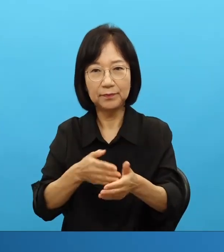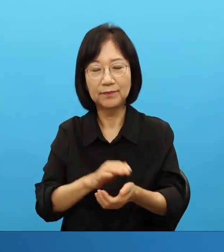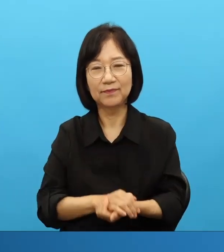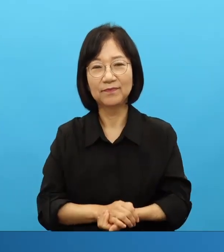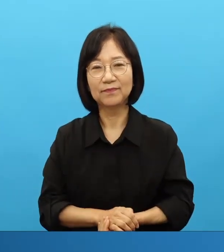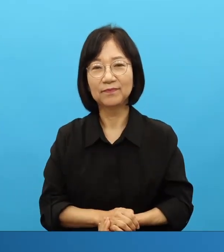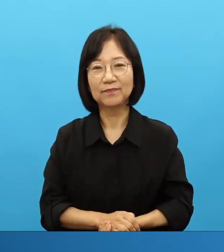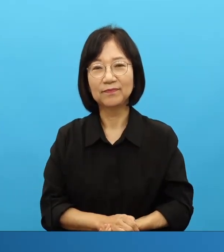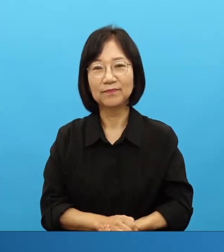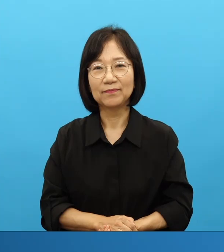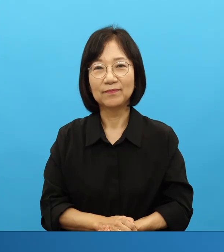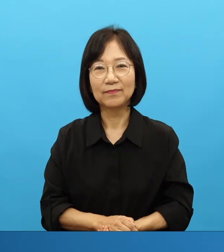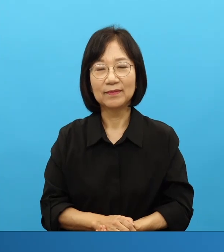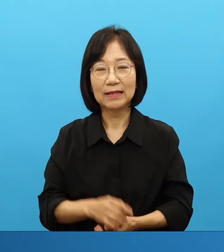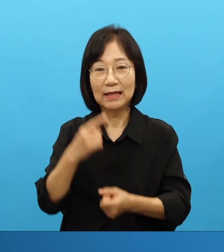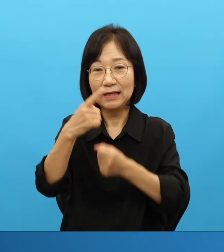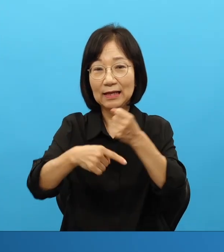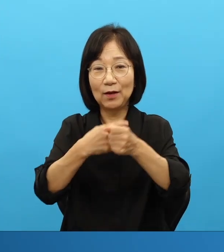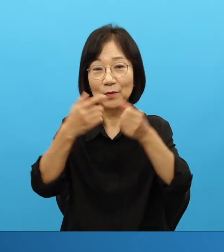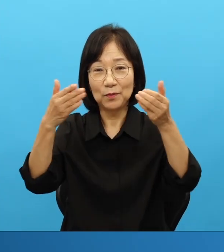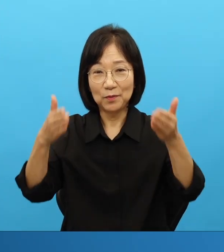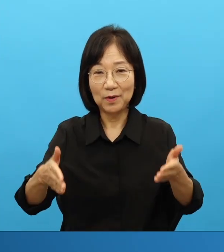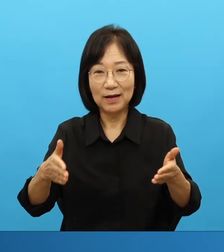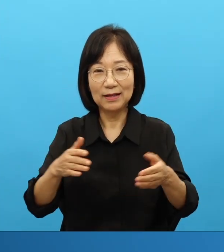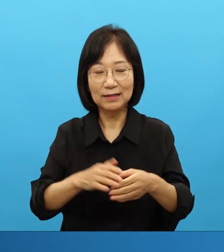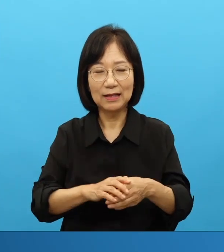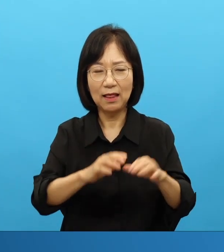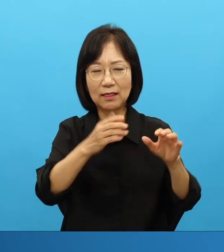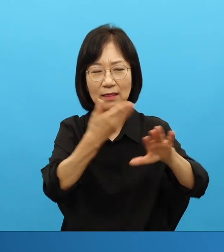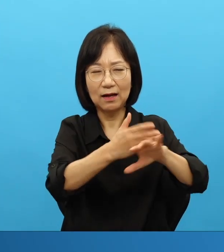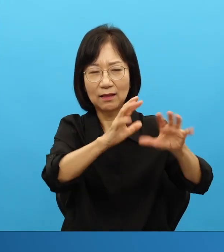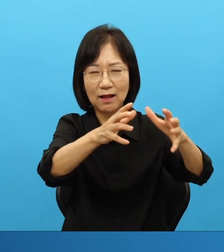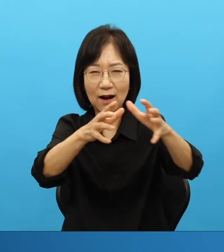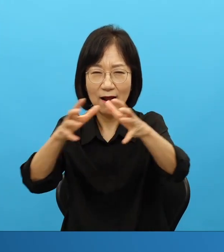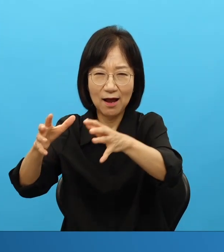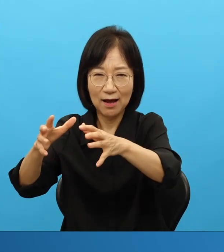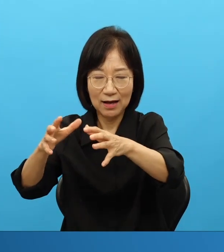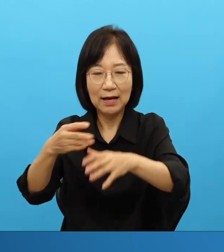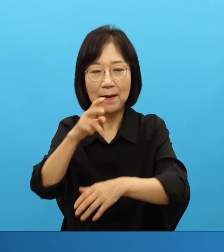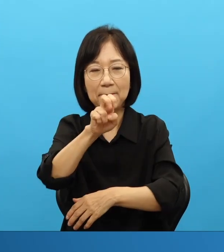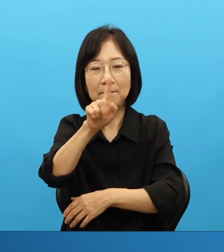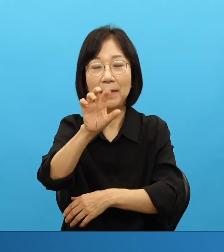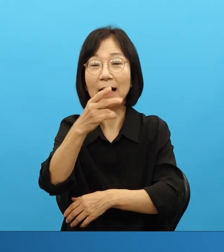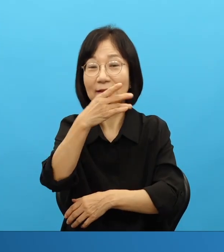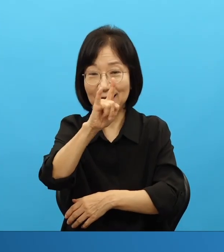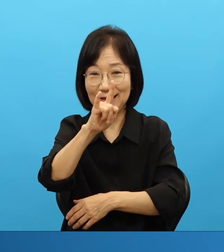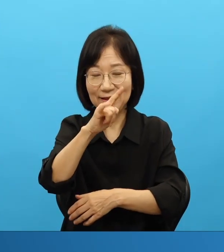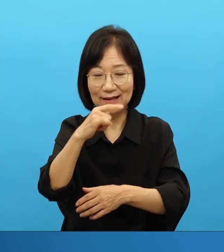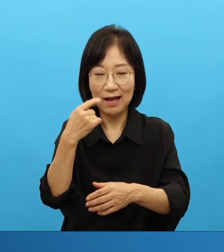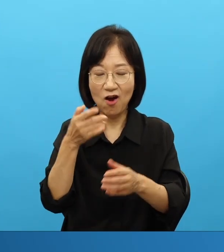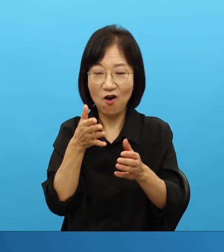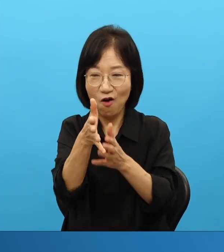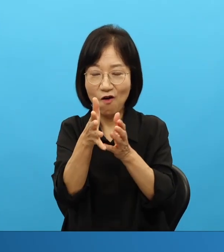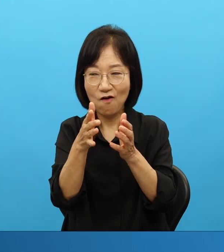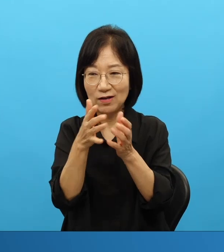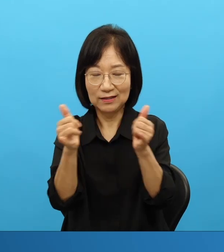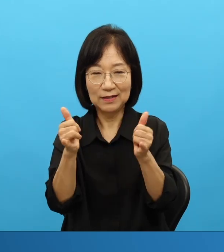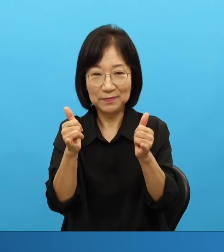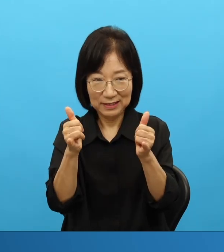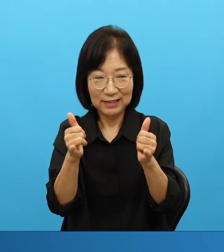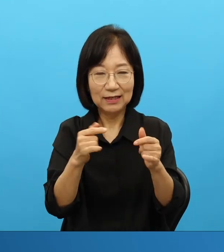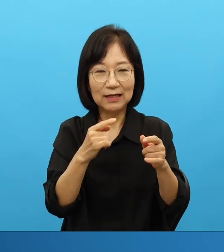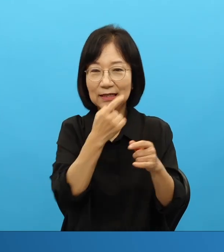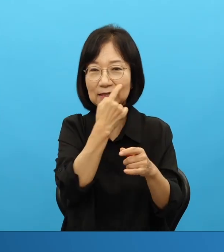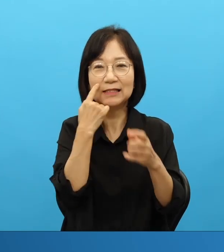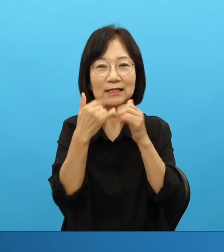이번 대회는 지난 1년간 237 나라 곳곳에 세워진 랩넌트 망대들이 각 전문 분야와 언약의 여정에서